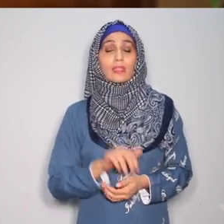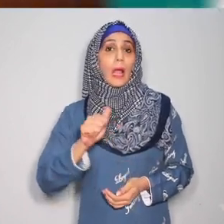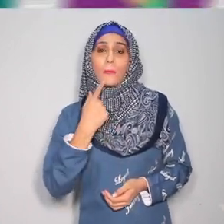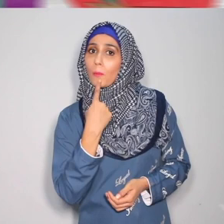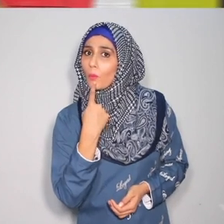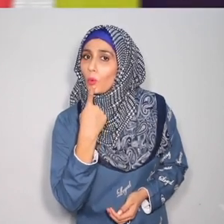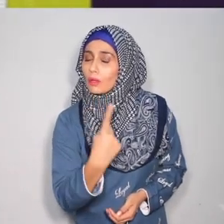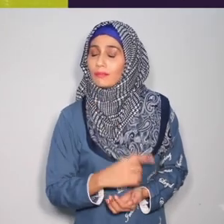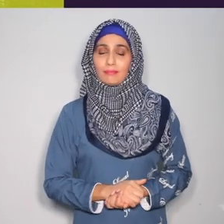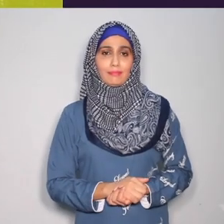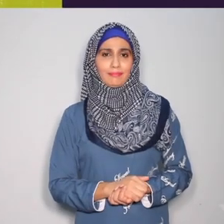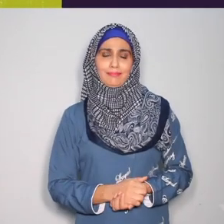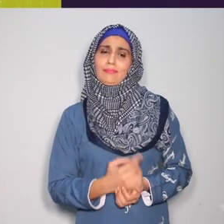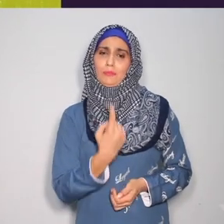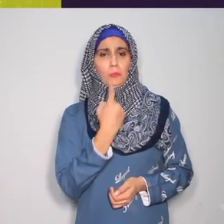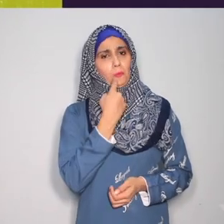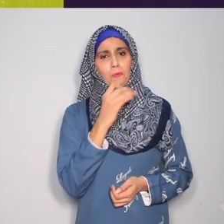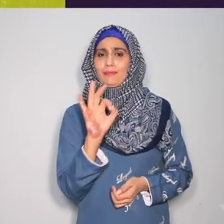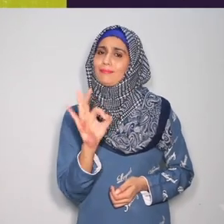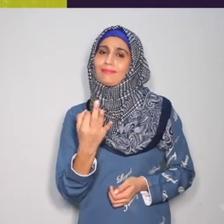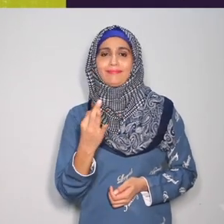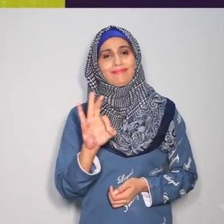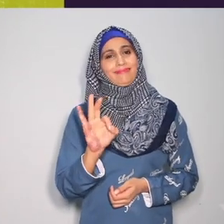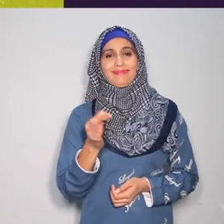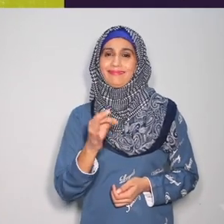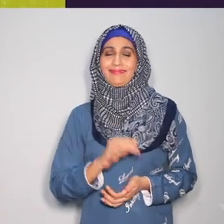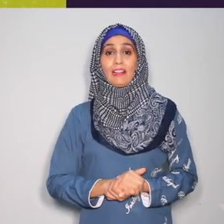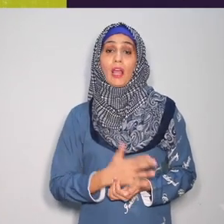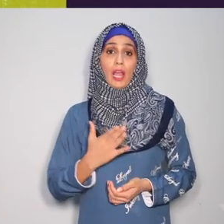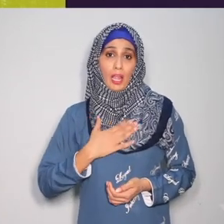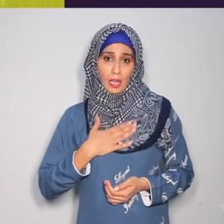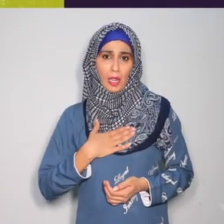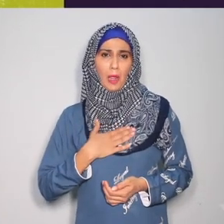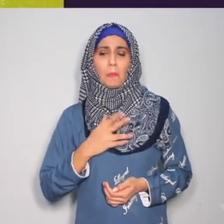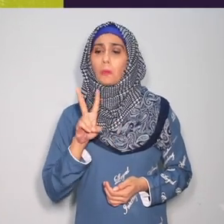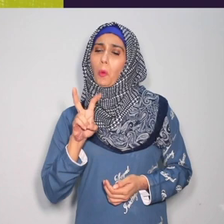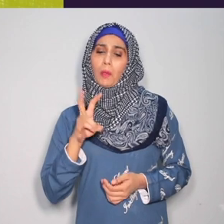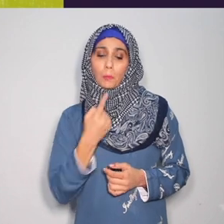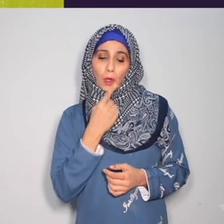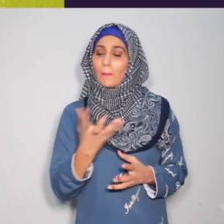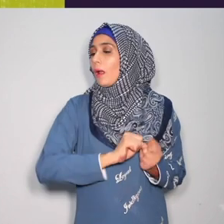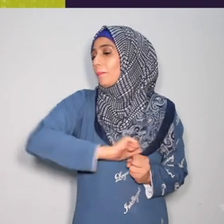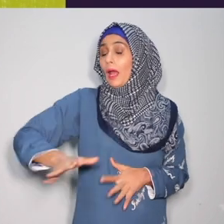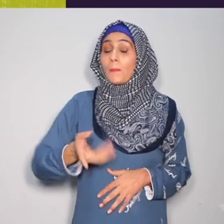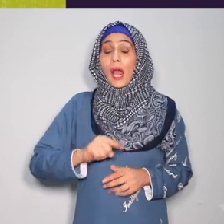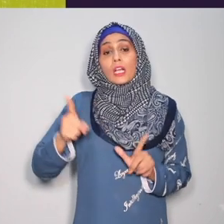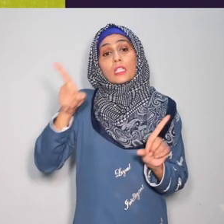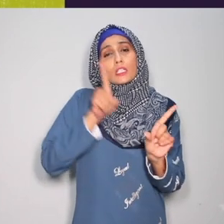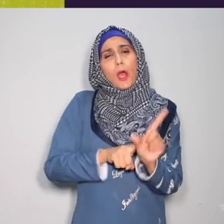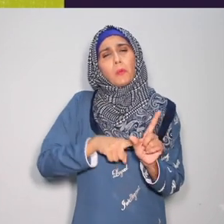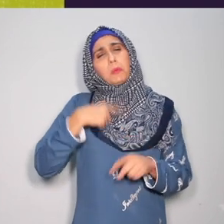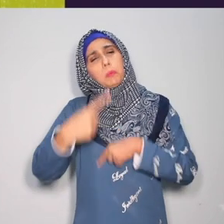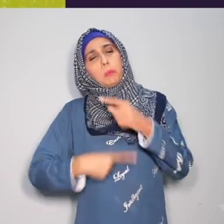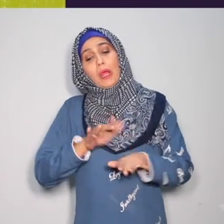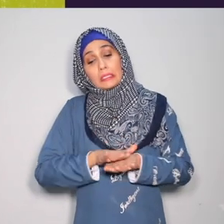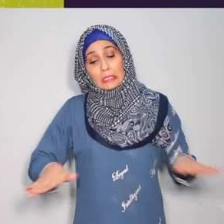आओगे प्लीज़? अमजद ने जवाब दिया, स्ट्रॉ नहीं है दोस्त, हम दो मिनट में फेंक देते हैं